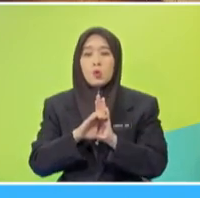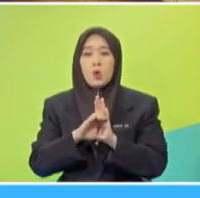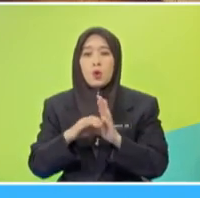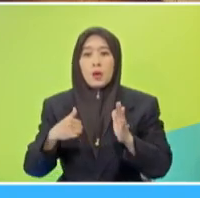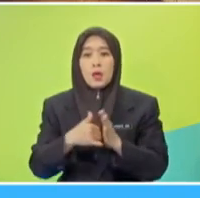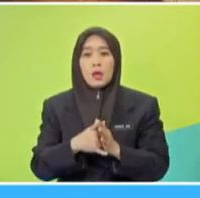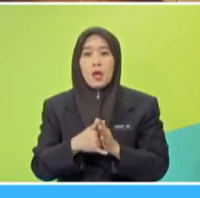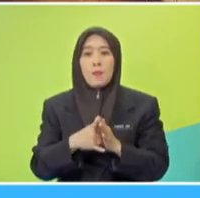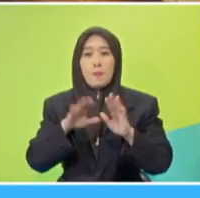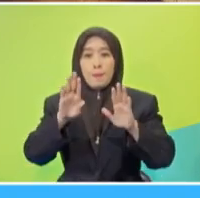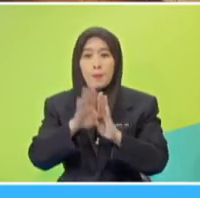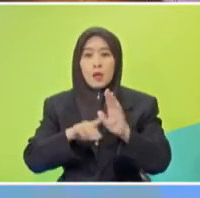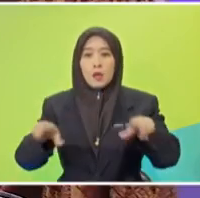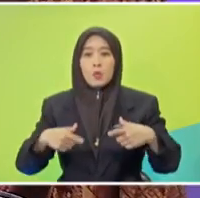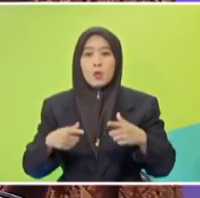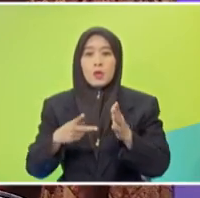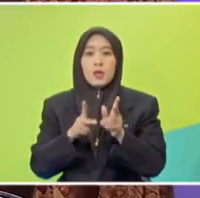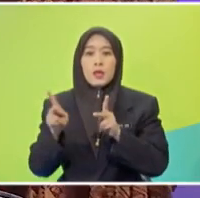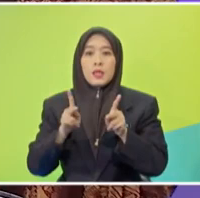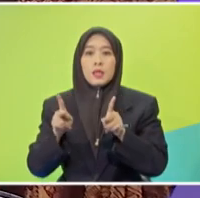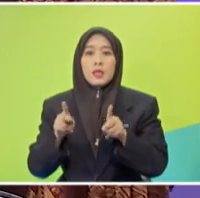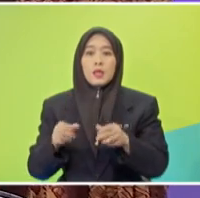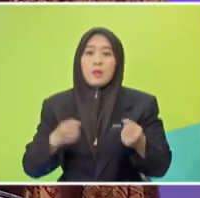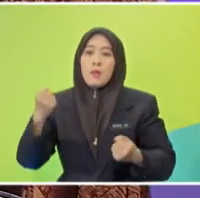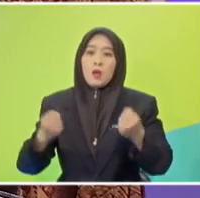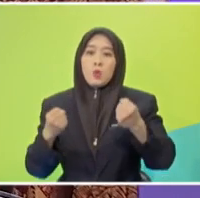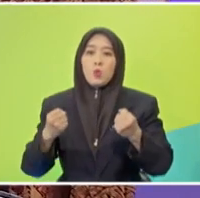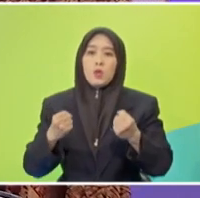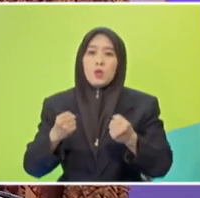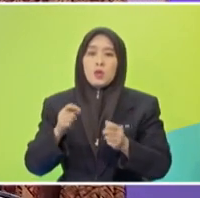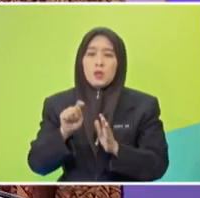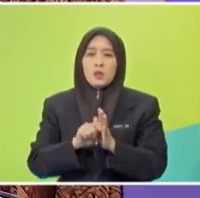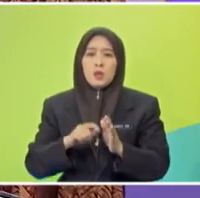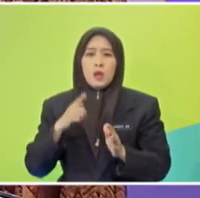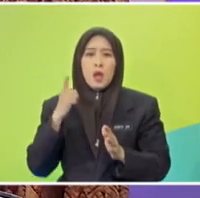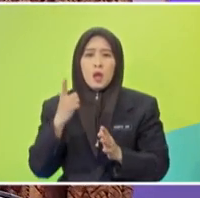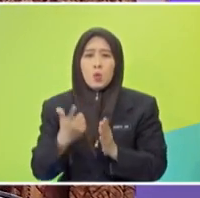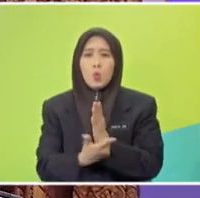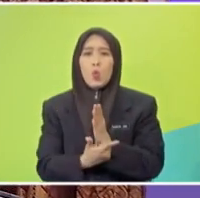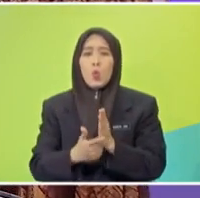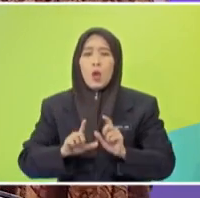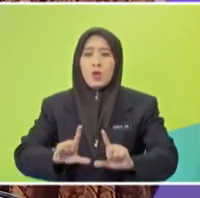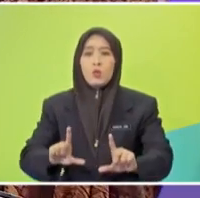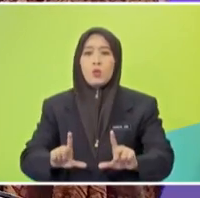itu terlalu laju contohnya Oke Adik menangis karena dia